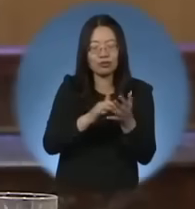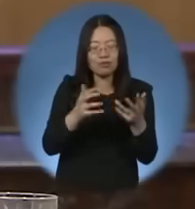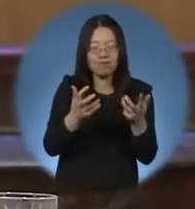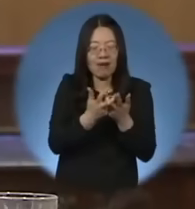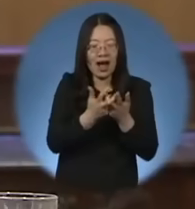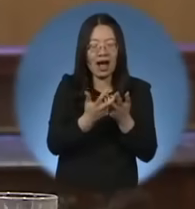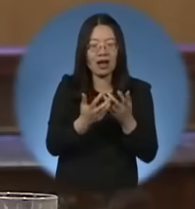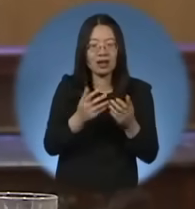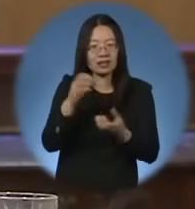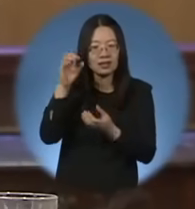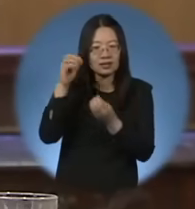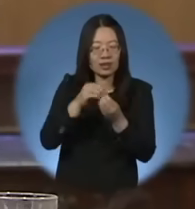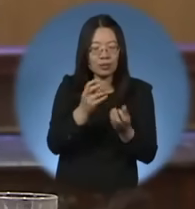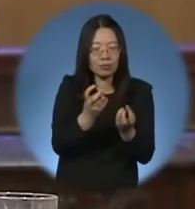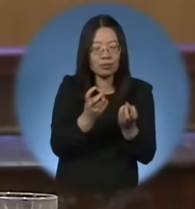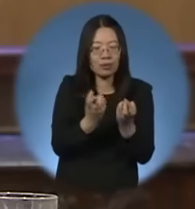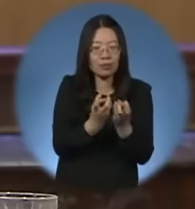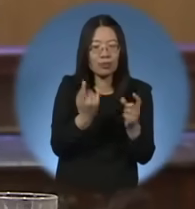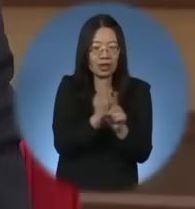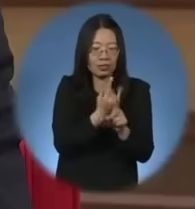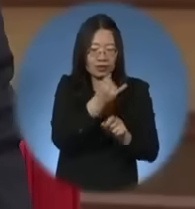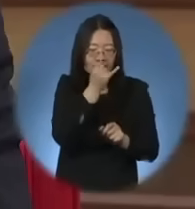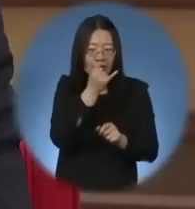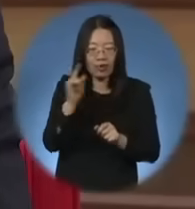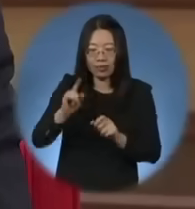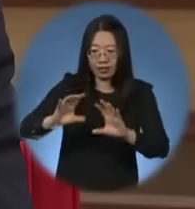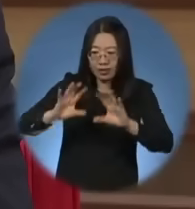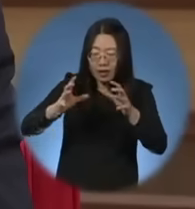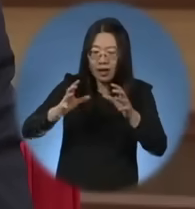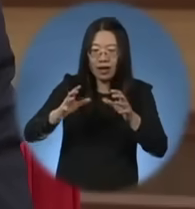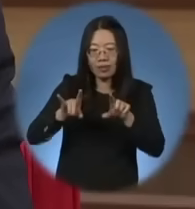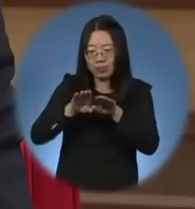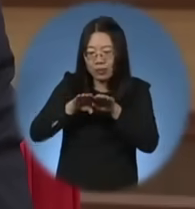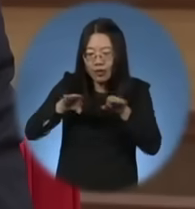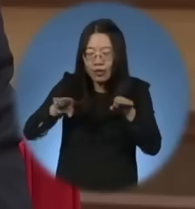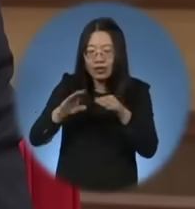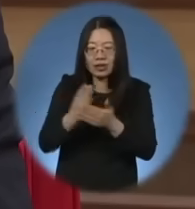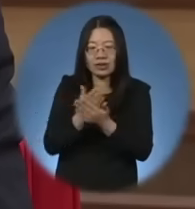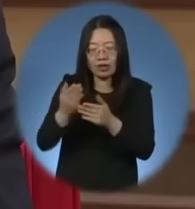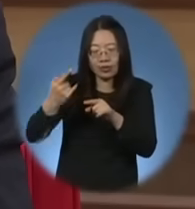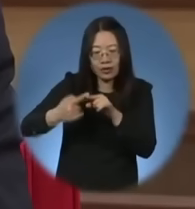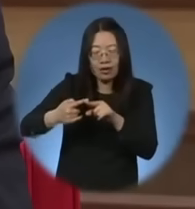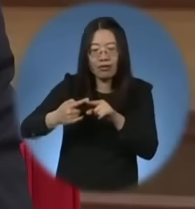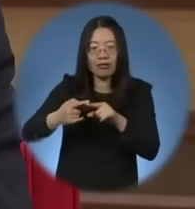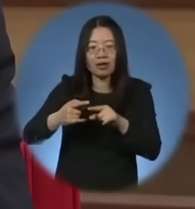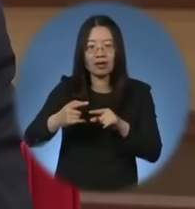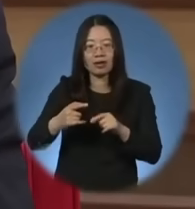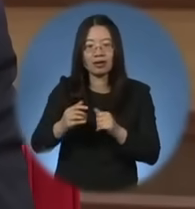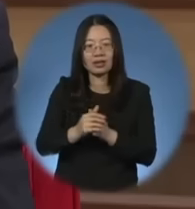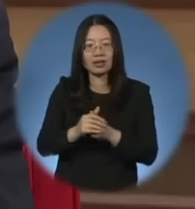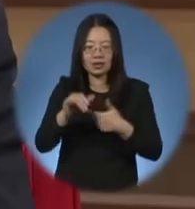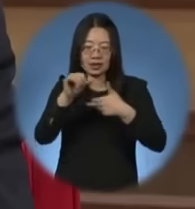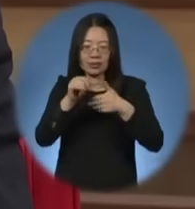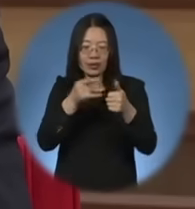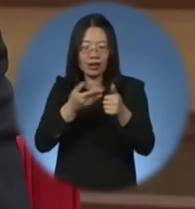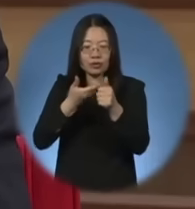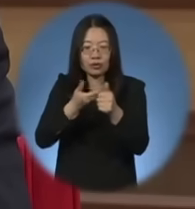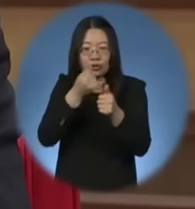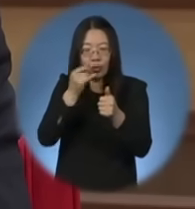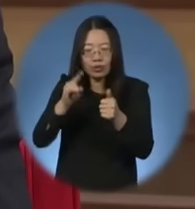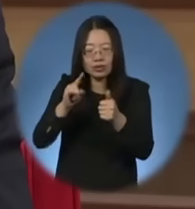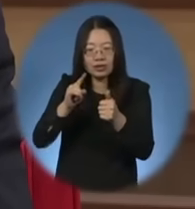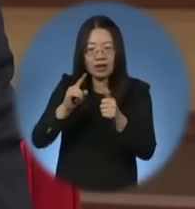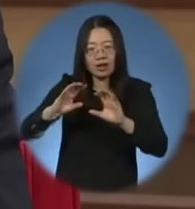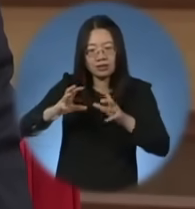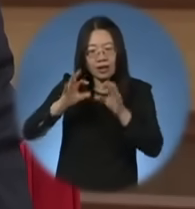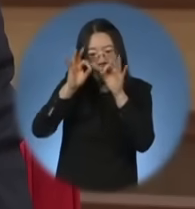있어요 아 어떤 집은 똑같이 어떤 나라가 저 평등하게 나눴다가 장남에게 주고